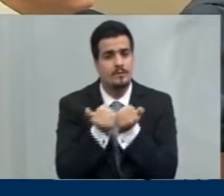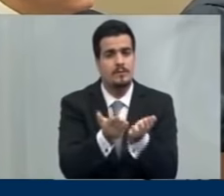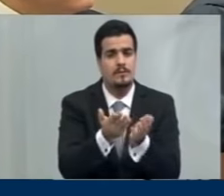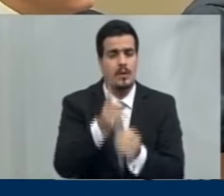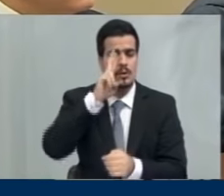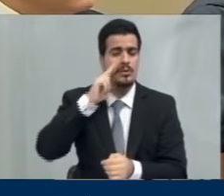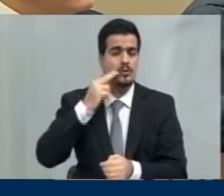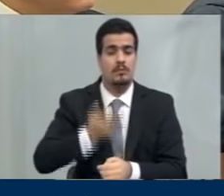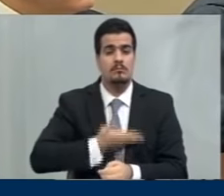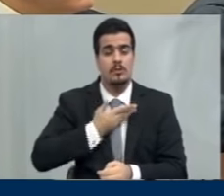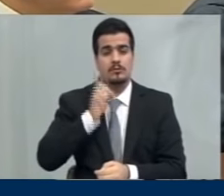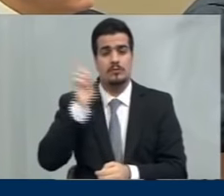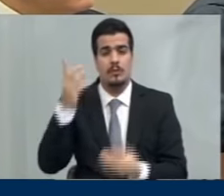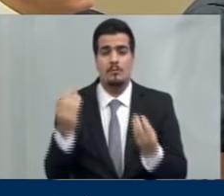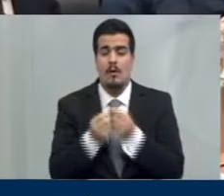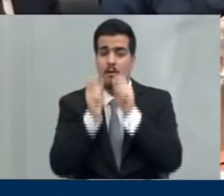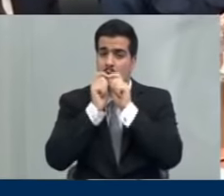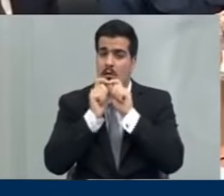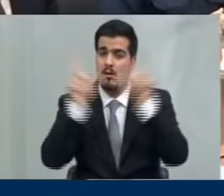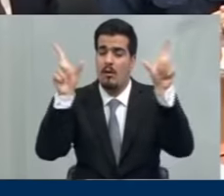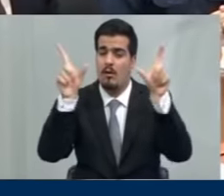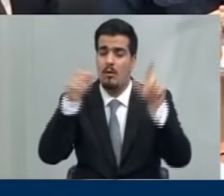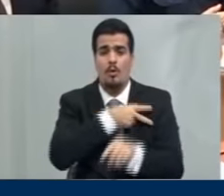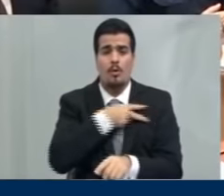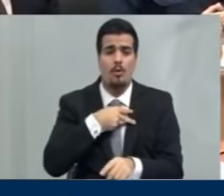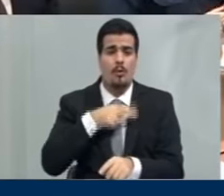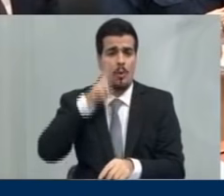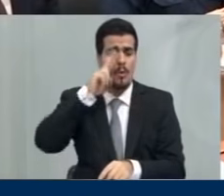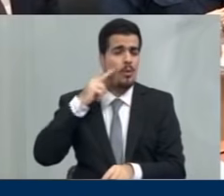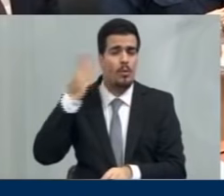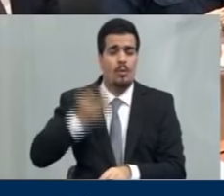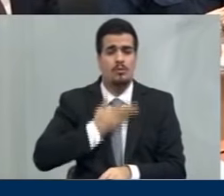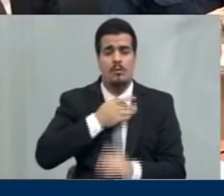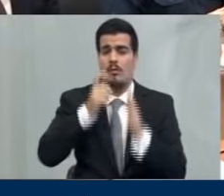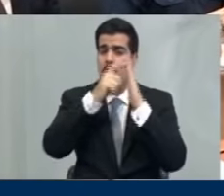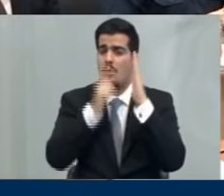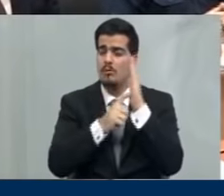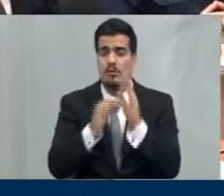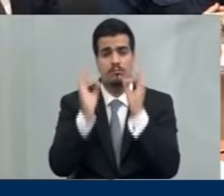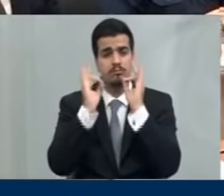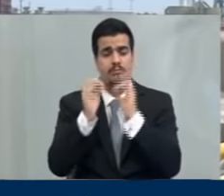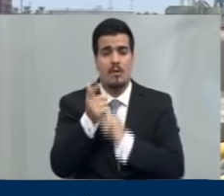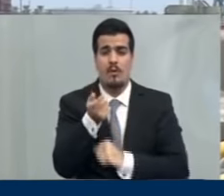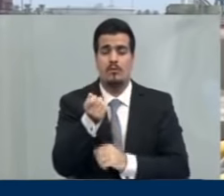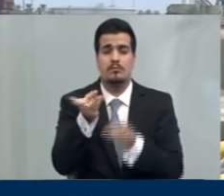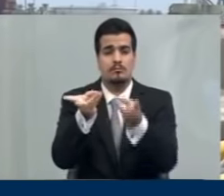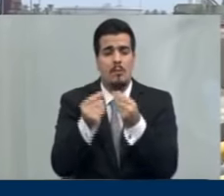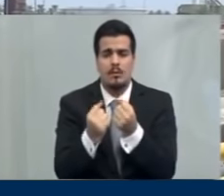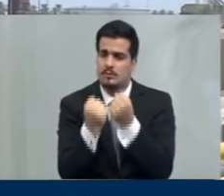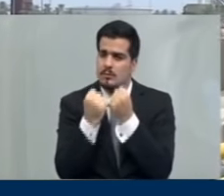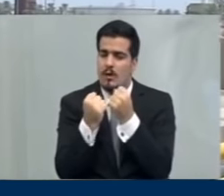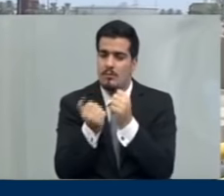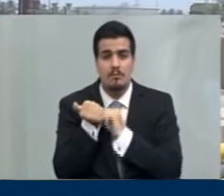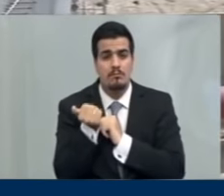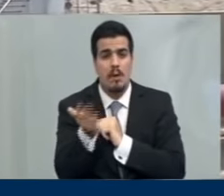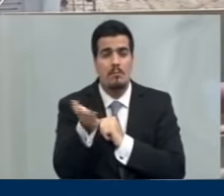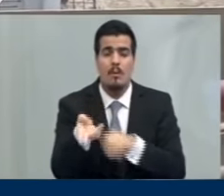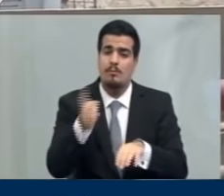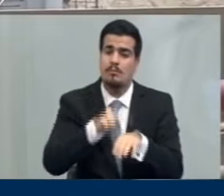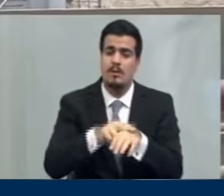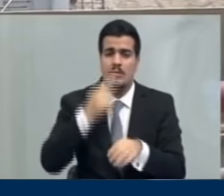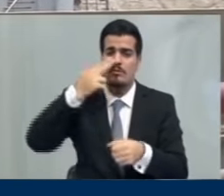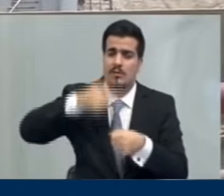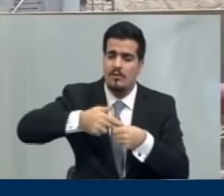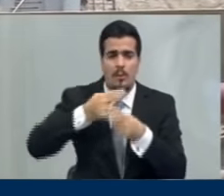الكردستاني. وبرغم إعلان حكومة الإقليم التزامها ببنود مشروع قانون تمويل العجز المالي وتسليم وارداته